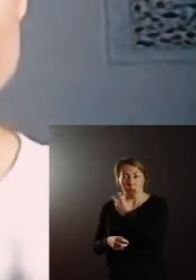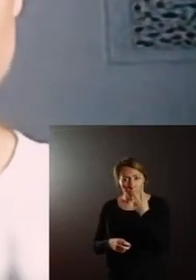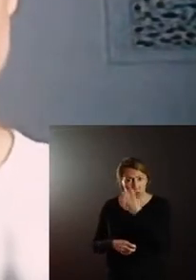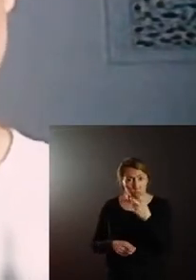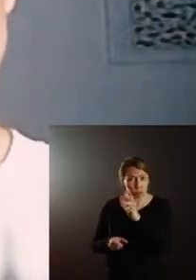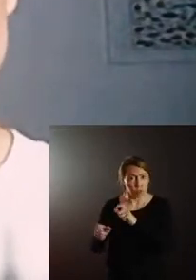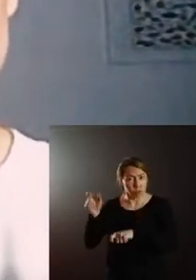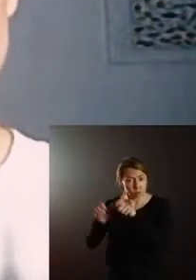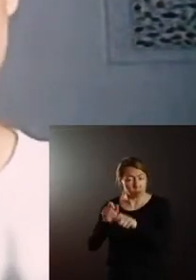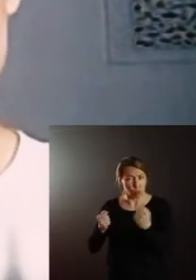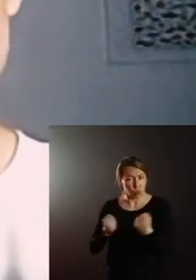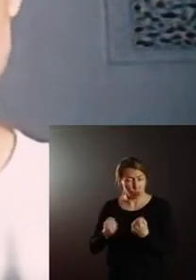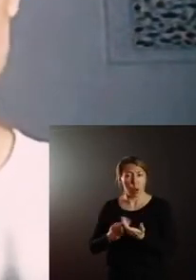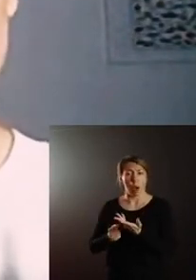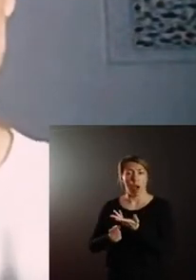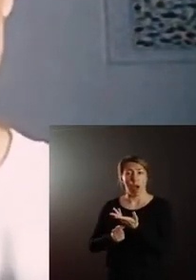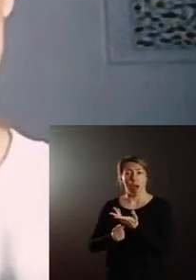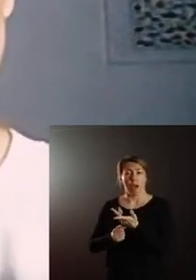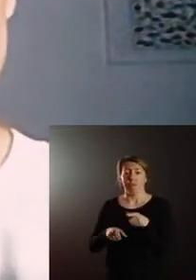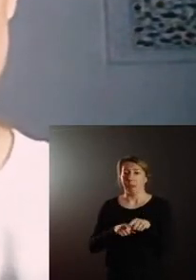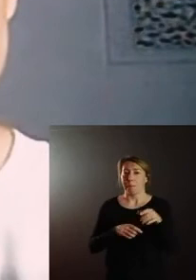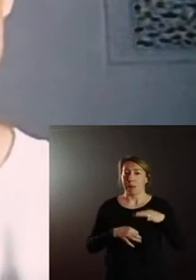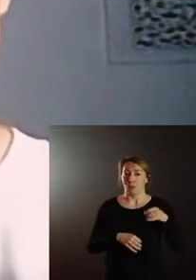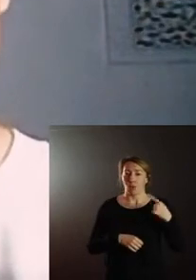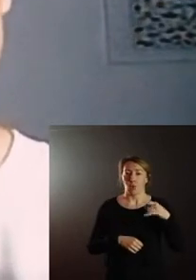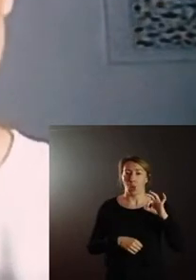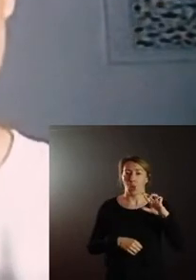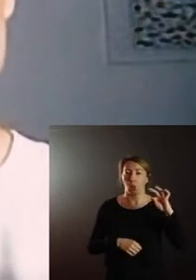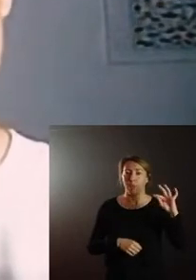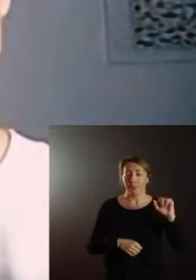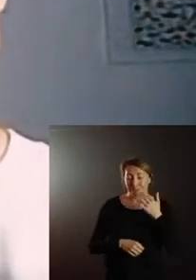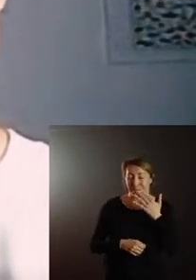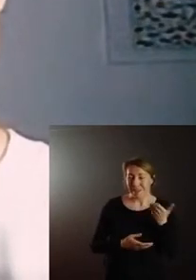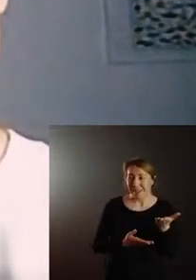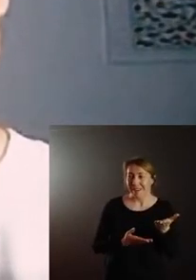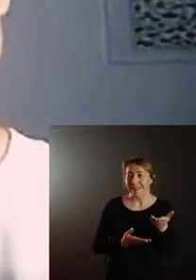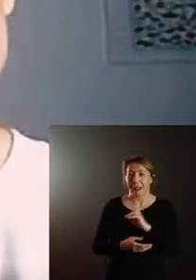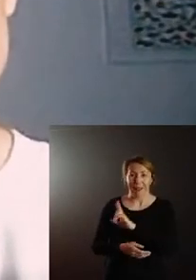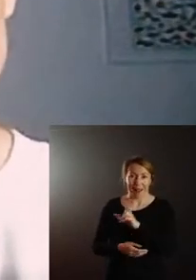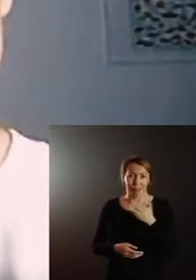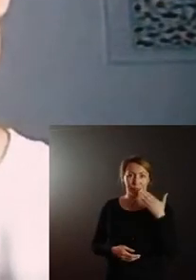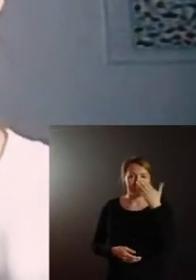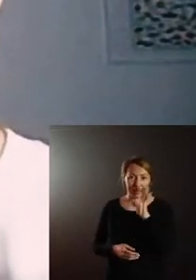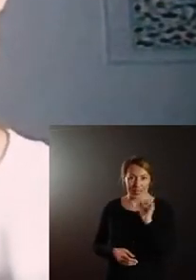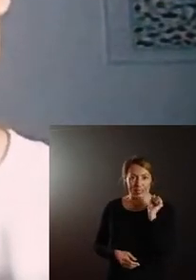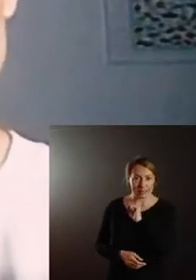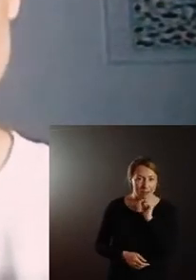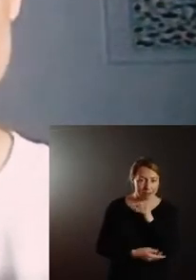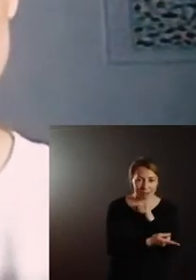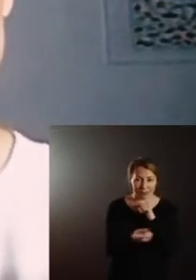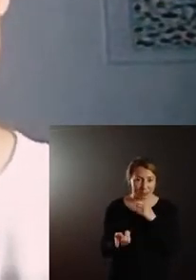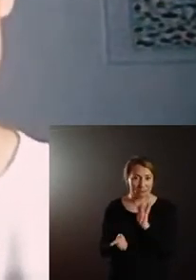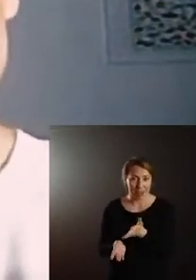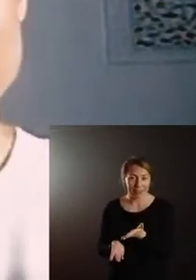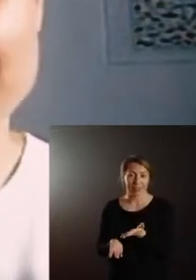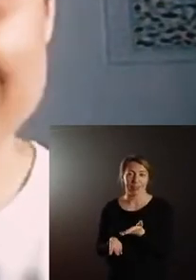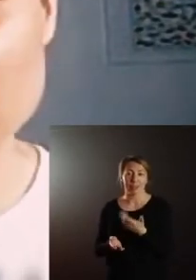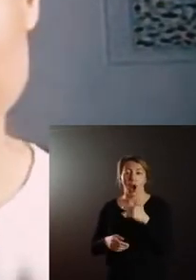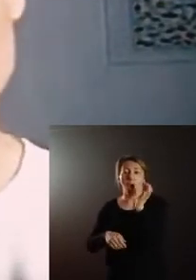to właśnie jest ten celem i każdy będzie mógł przyjść zobaczyć jak działa to mieszkanie zwiedzić zobaczyć